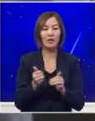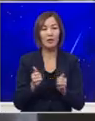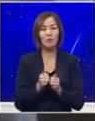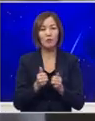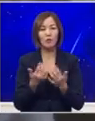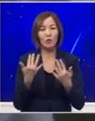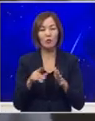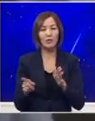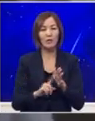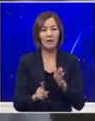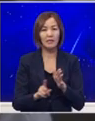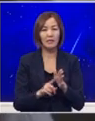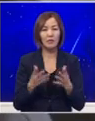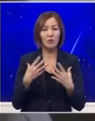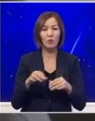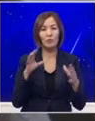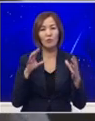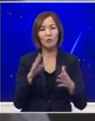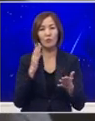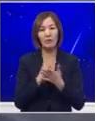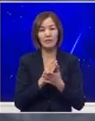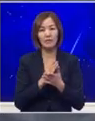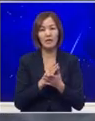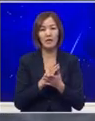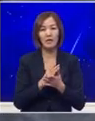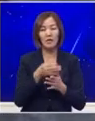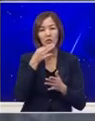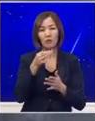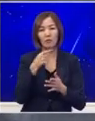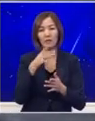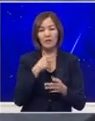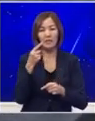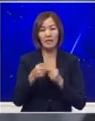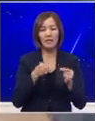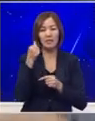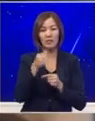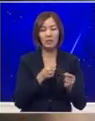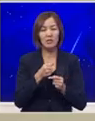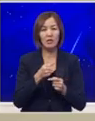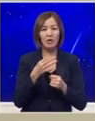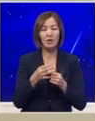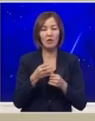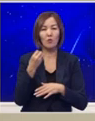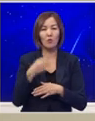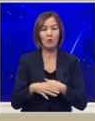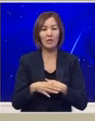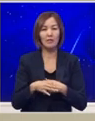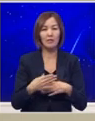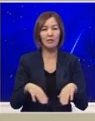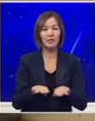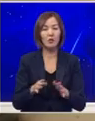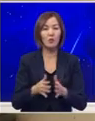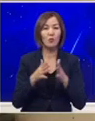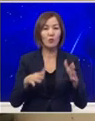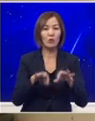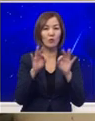ауылдардан қатынайтын оқушыларға қоғамдық көлік қарастырылып отыр. Ал жауаптылардың айтуынша, келесі жылы аудан орталығында бұдан да